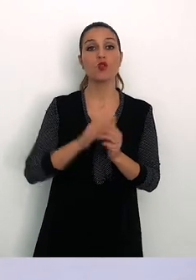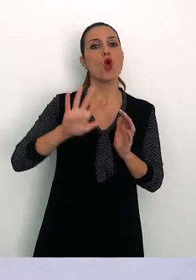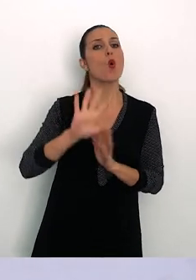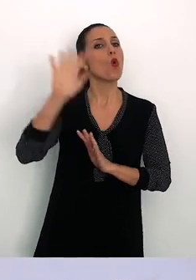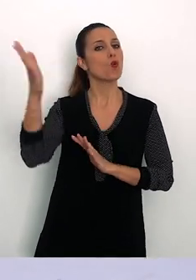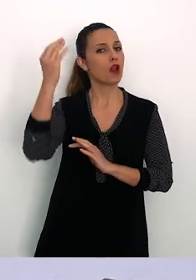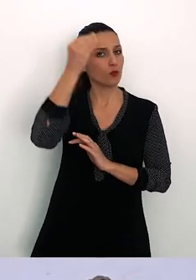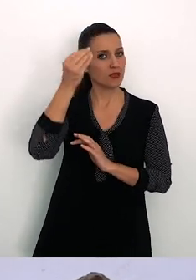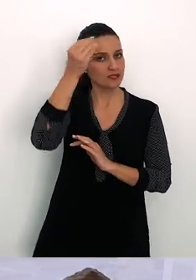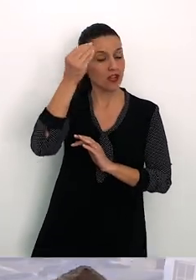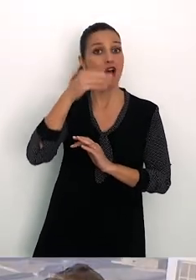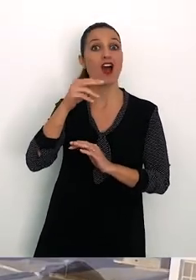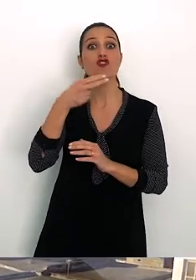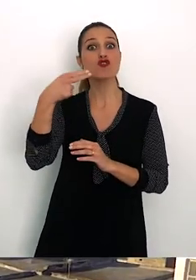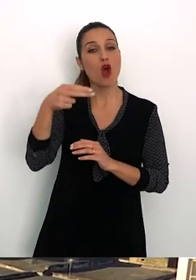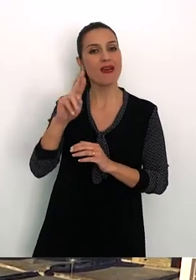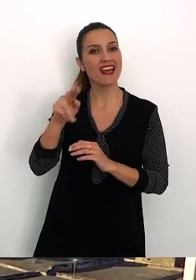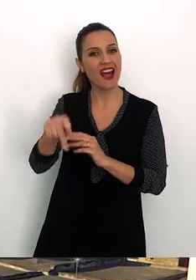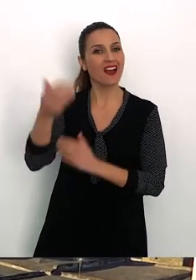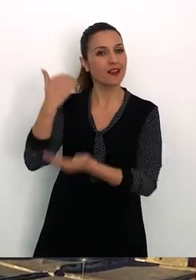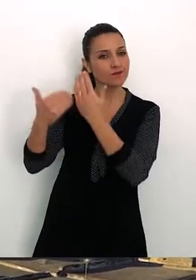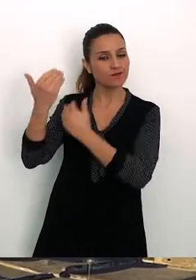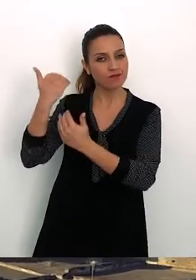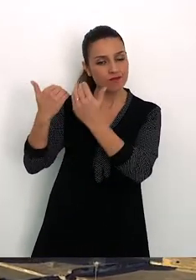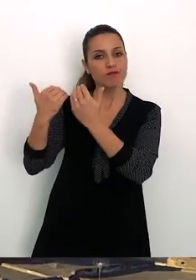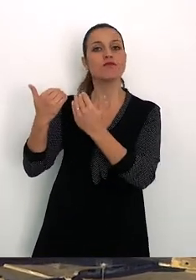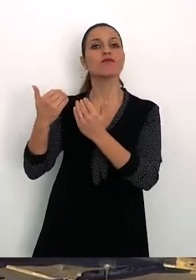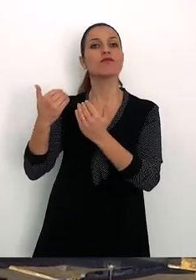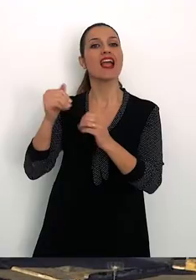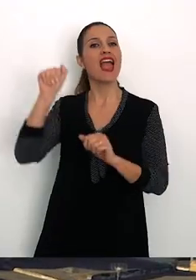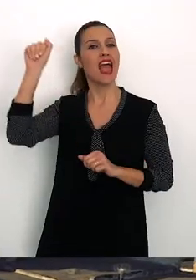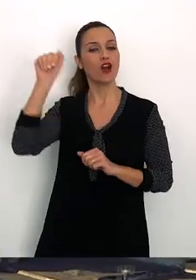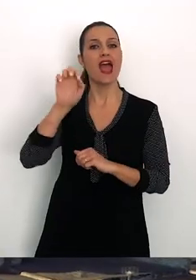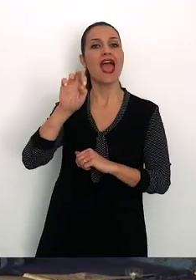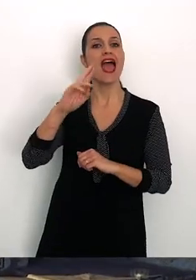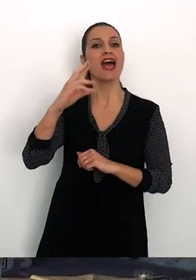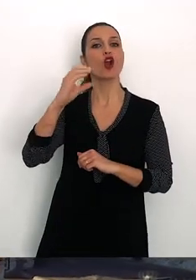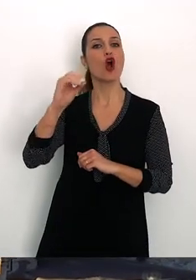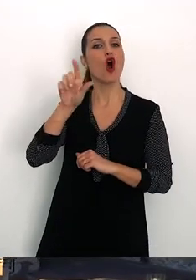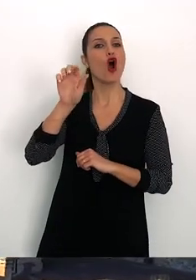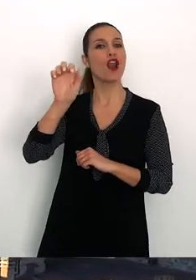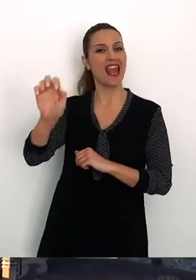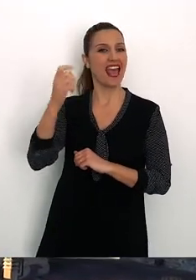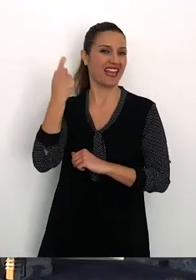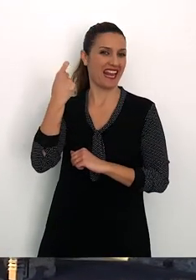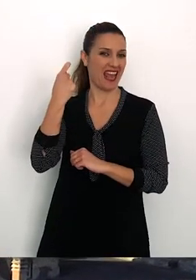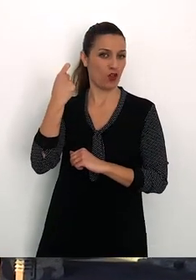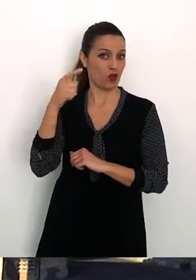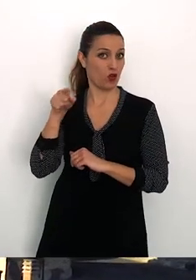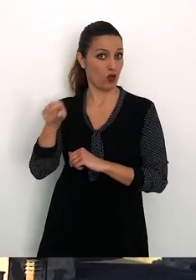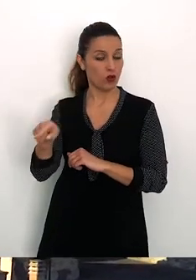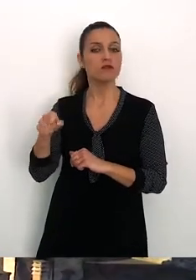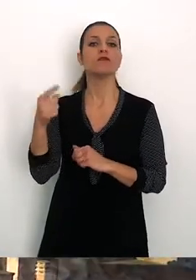Secondo un'altra interpretazione, l'antico nome deriva dall'eroe e mito greco Eracle o Ercole. Pertanto